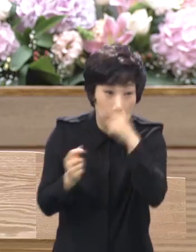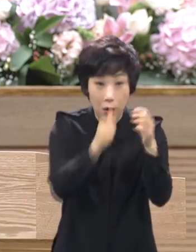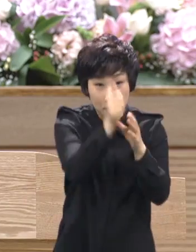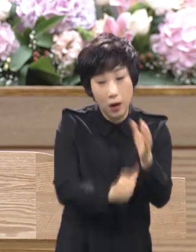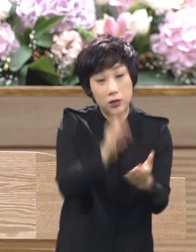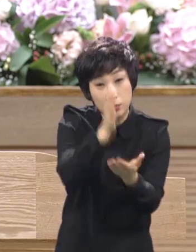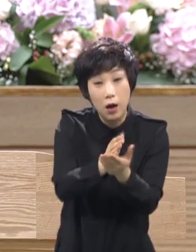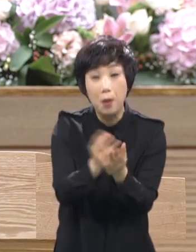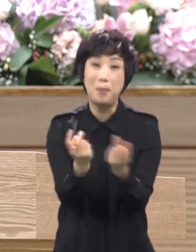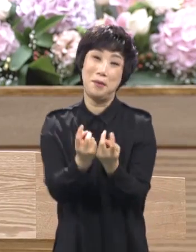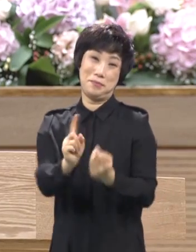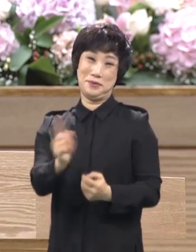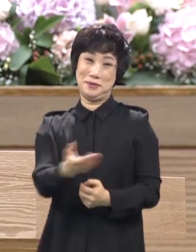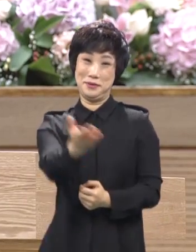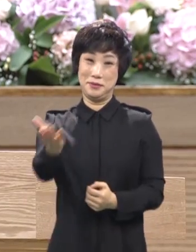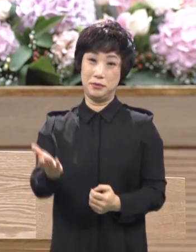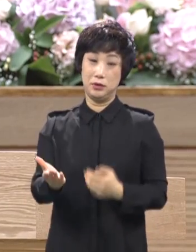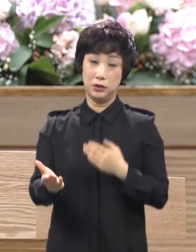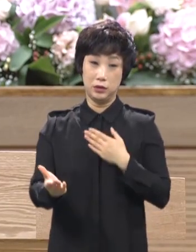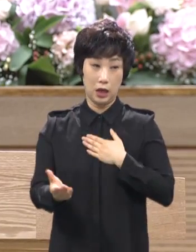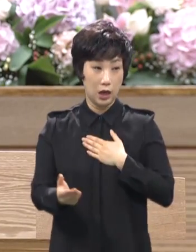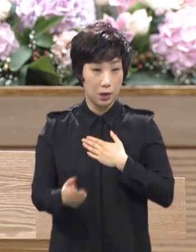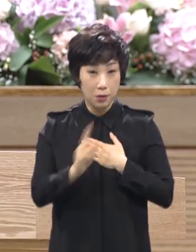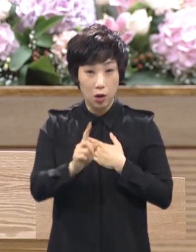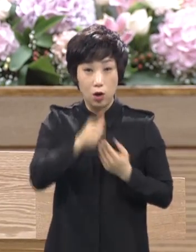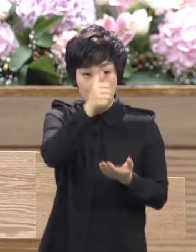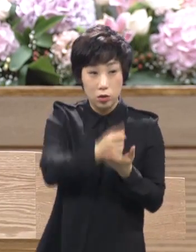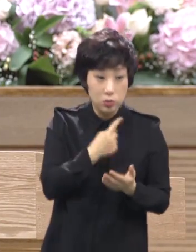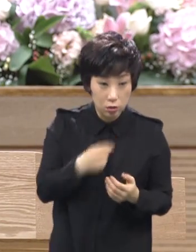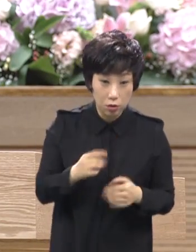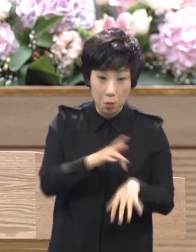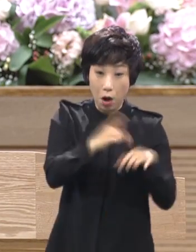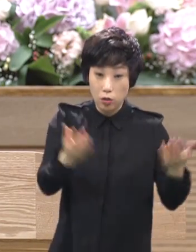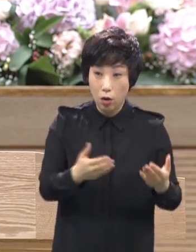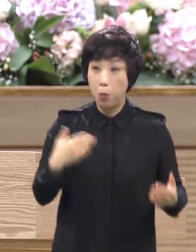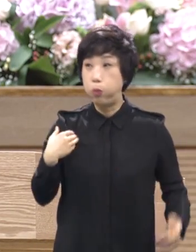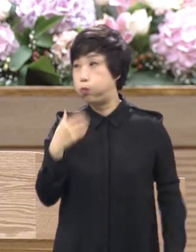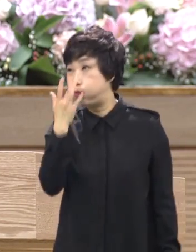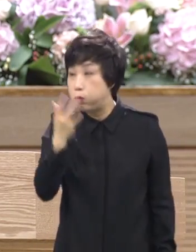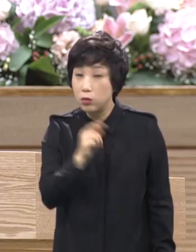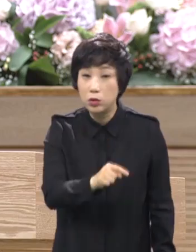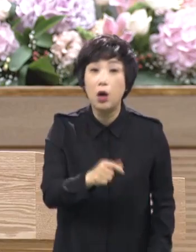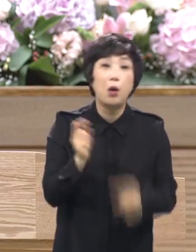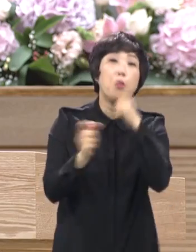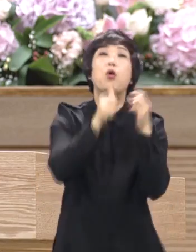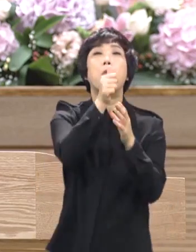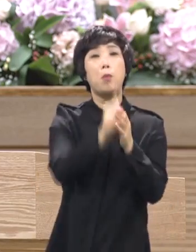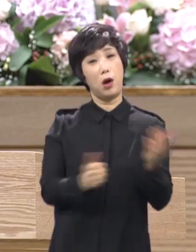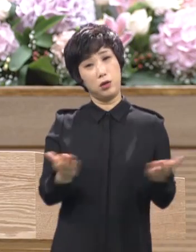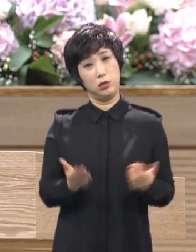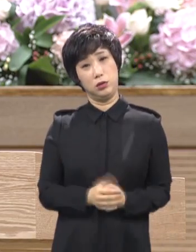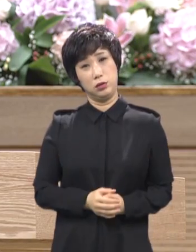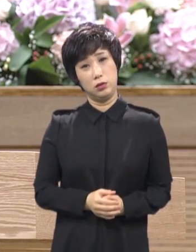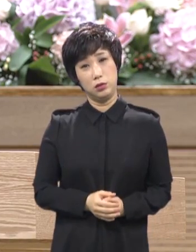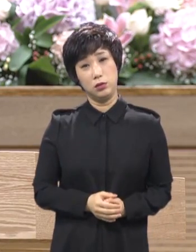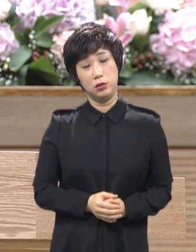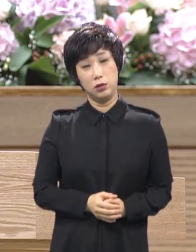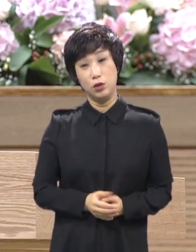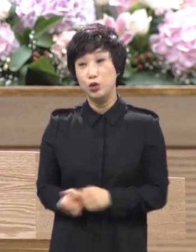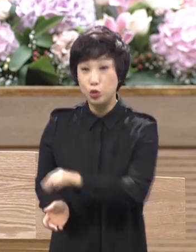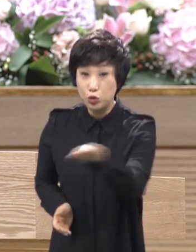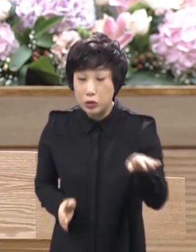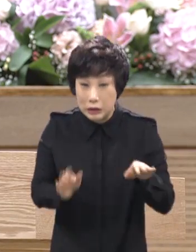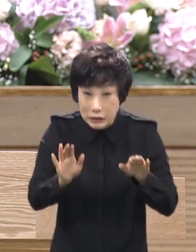미혹받지 말은 것은 무엇이냐, 내가 나 죄를 짓고도 마귀 역사인 줄 모르는 것이 미혹받는 것이다.